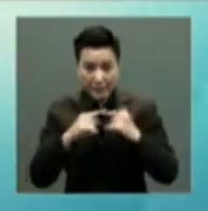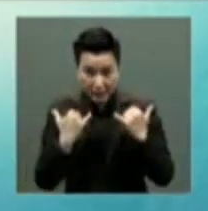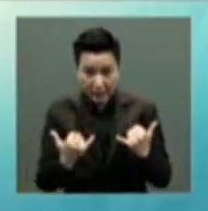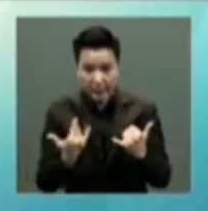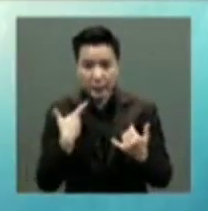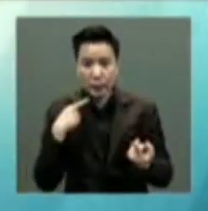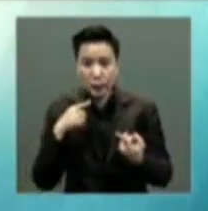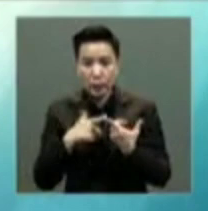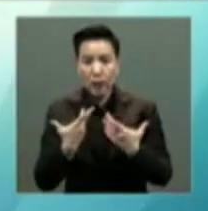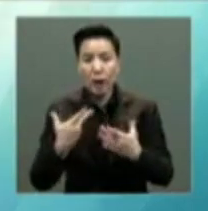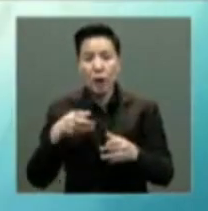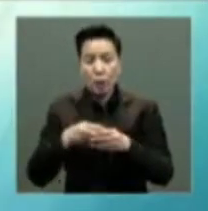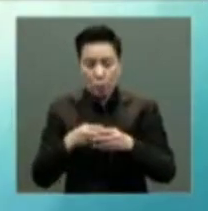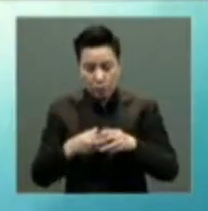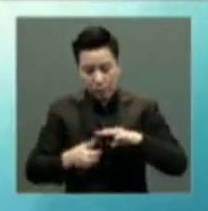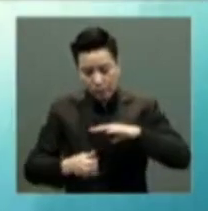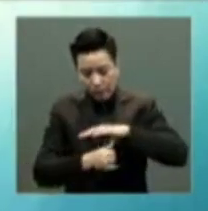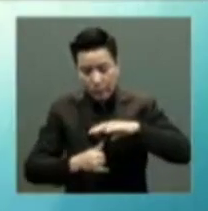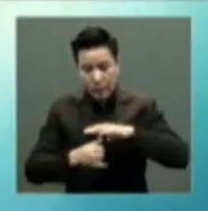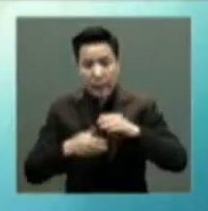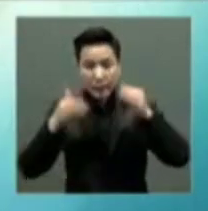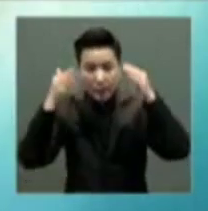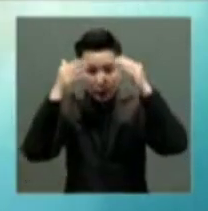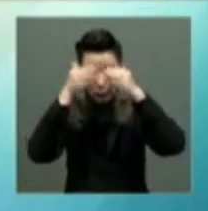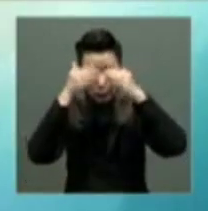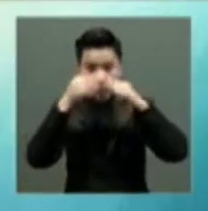ของทั้งหมดนะครับแล้วก็มาในกลุ่มก้อนที่เดินทางกลับมาจากต่างประเทศยังมีประเทศอิตาลีมาเลเซียนะครับอันนี้สองประเทศนี้ก็เดาก็ได้ยินได้ฟังบ่อยๆนะครับว่ายังมีตัวเลขที่สูงอยู่นะครับแล้วก็กลุ่มก้อนที่มาจากstateคอทันทีนมาจากอินโดนีเซียที่ท้ายตารางนี้ก็ยังเป็นหนึ่งคนอย่างที่บอกไว้นะครับก็แสดงให้เห็นถึงว่าการติดเชื้อนี้ยังไม่ได้น่าไว้วางใจอย่างไรนะครับผมแนะนำตรงนี้เพราะว่า